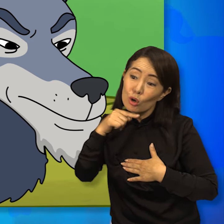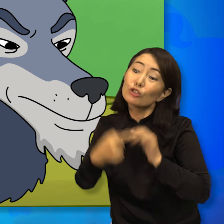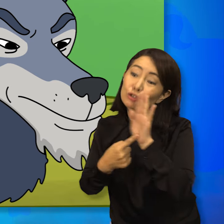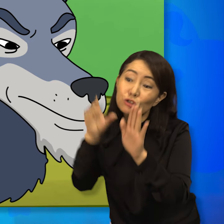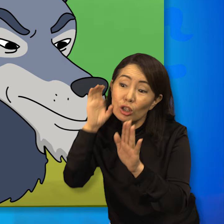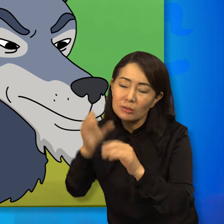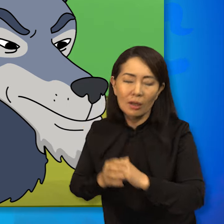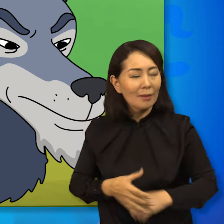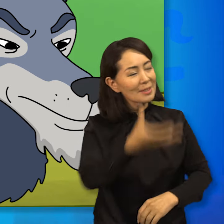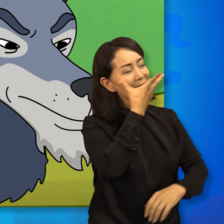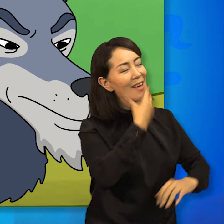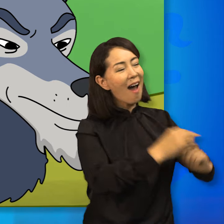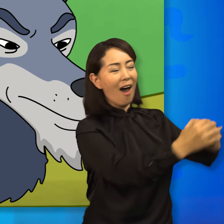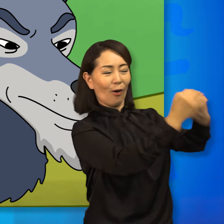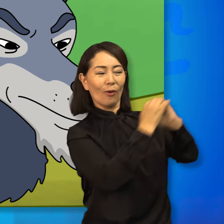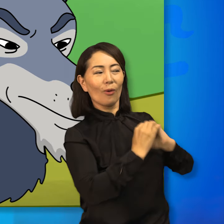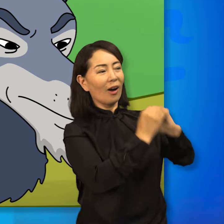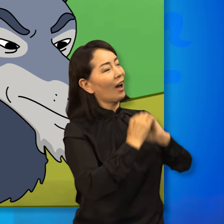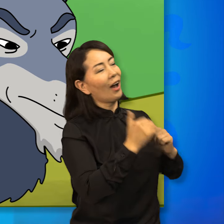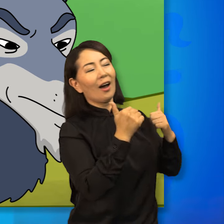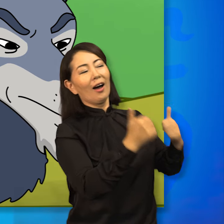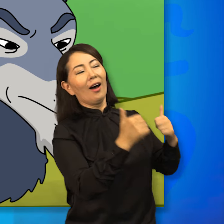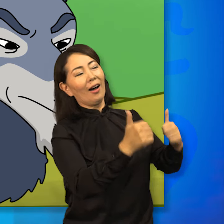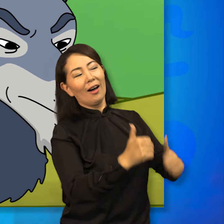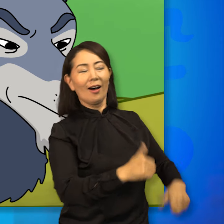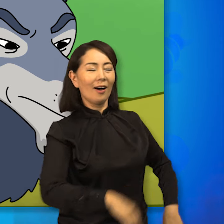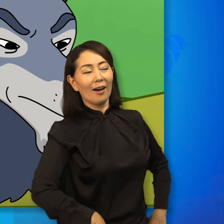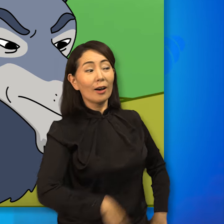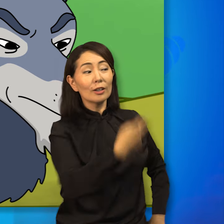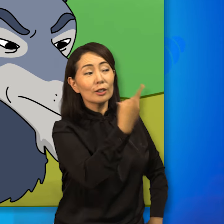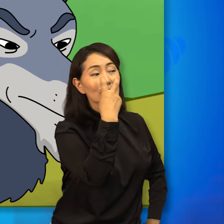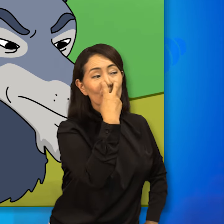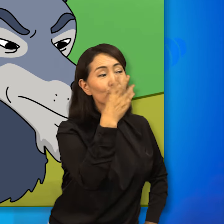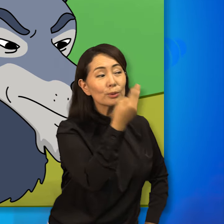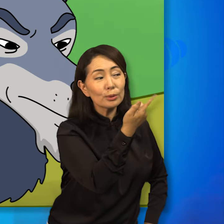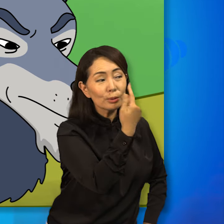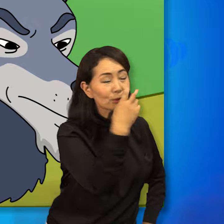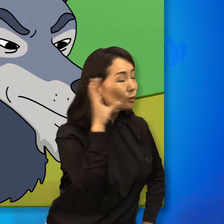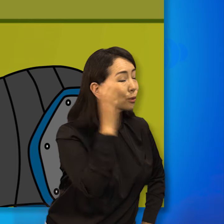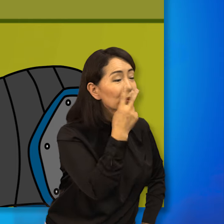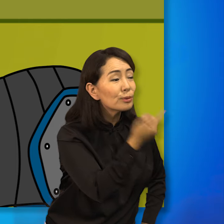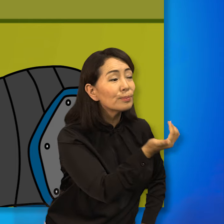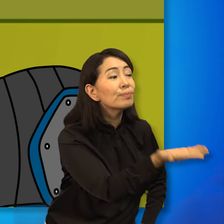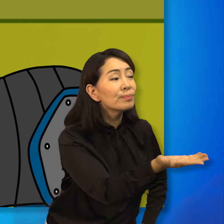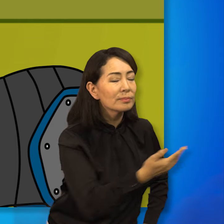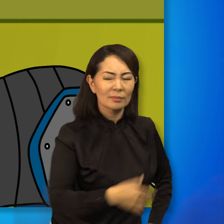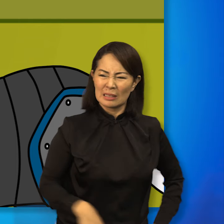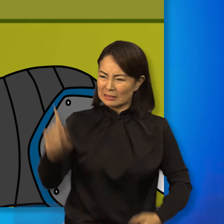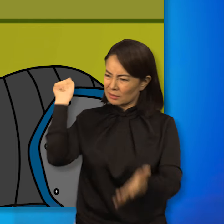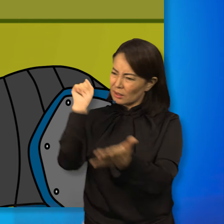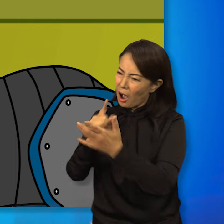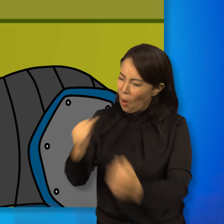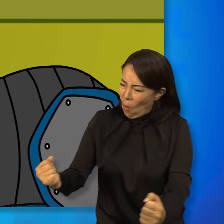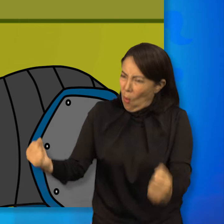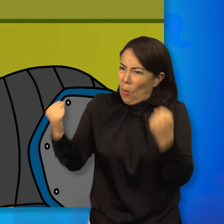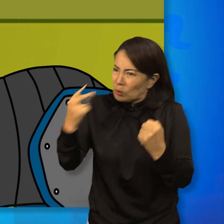юм? Төрүүлж болгосон нь илүү тэнгэртэй, илүү хиймэртэй байна гэсэн үг биш үү? За бас тийм байна